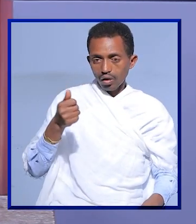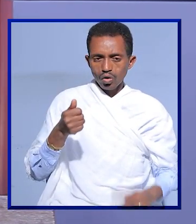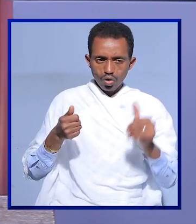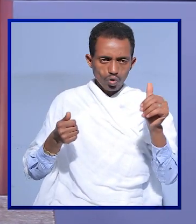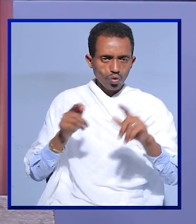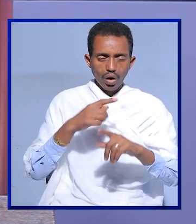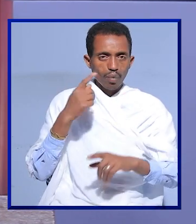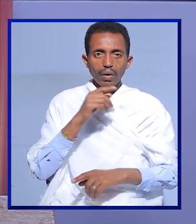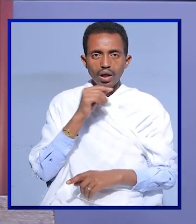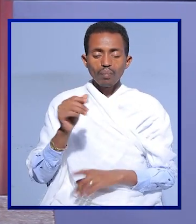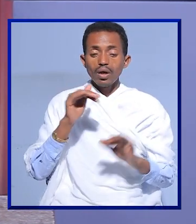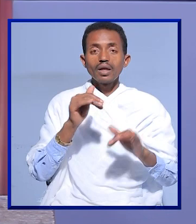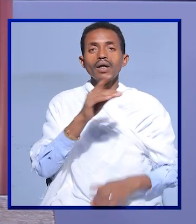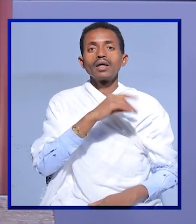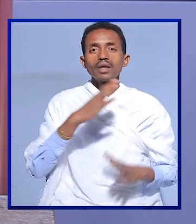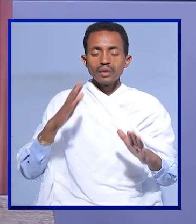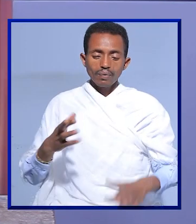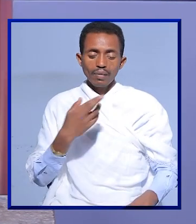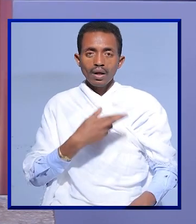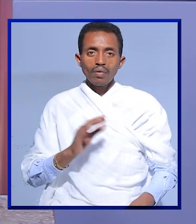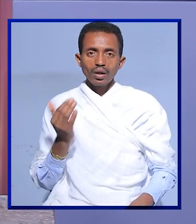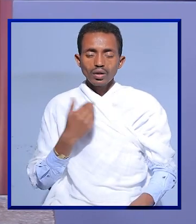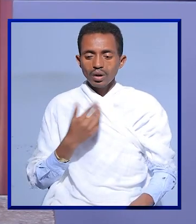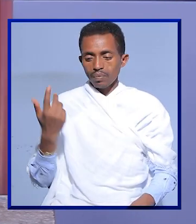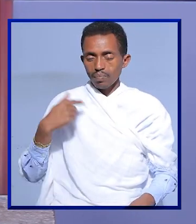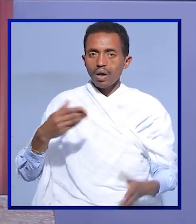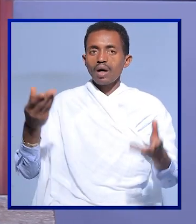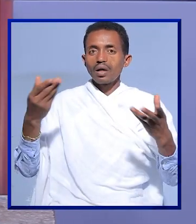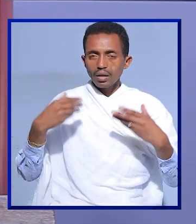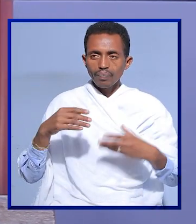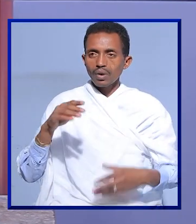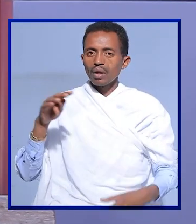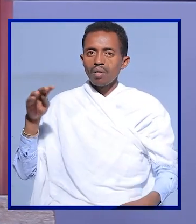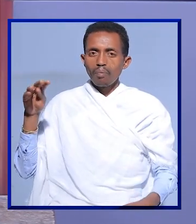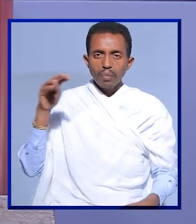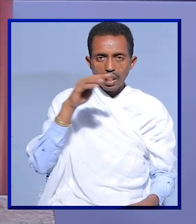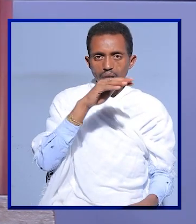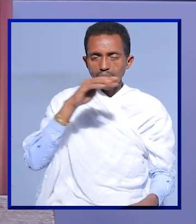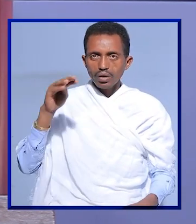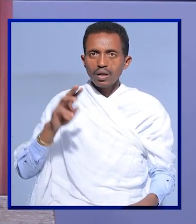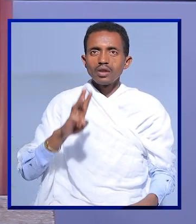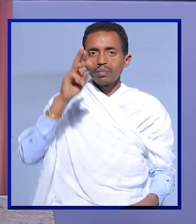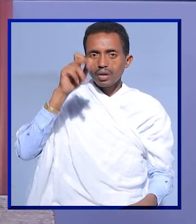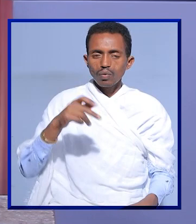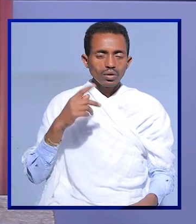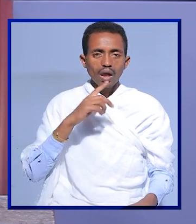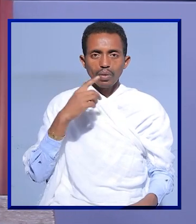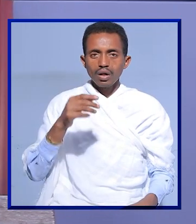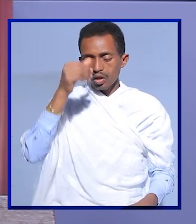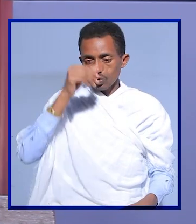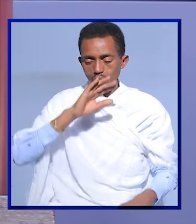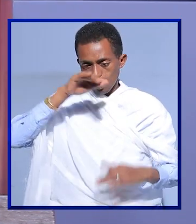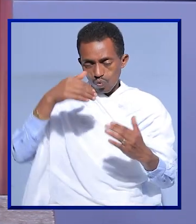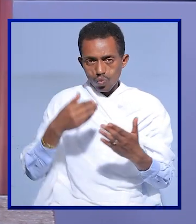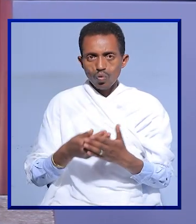ለገሌ ሳን እንደ ክርስትና ሃይማኖት አስተምሮ ምስራቅ ምዕራብ ሰሜን ደቡብ ሳን ሰዎች